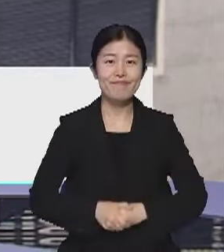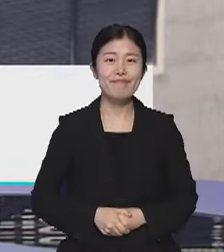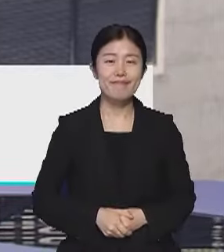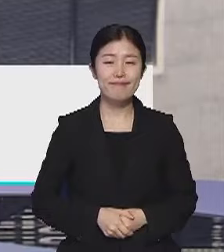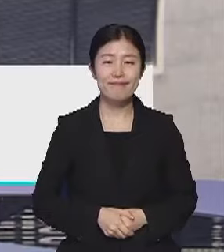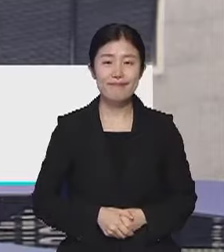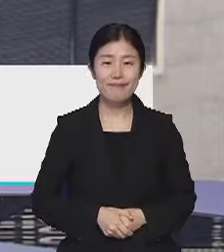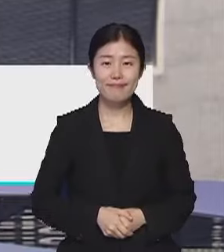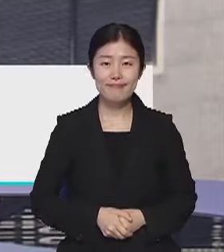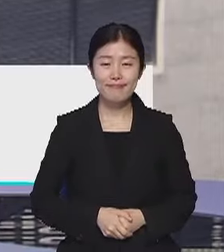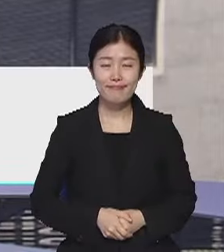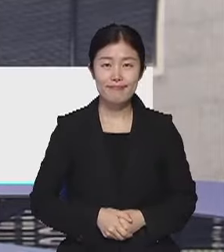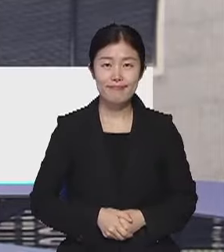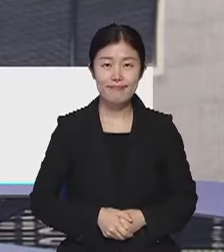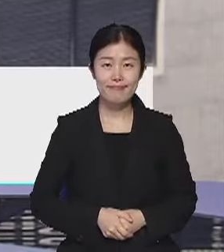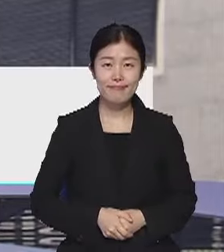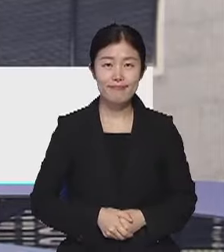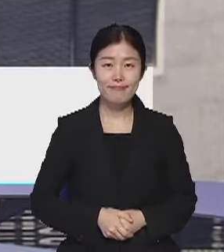신민지